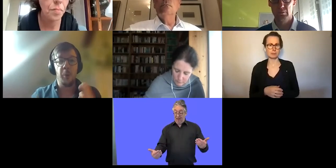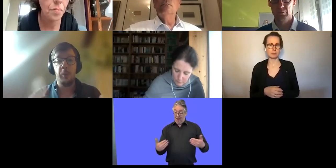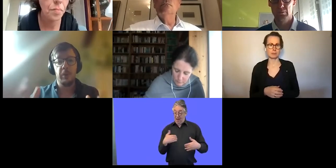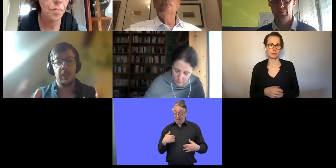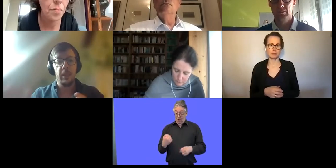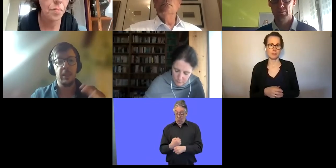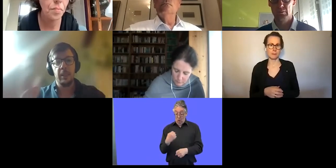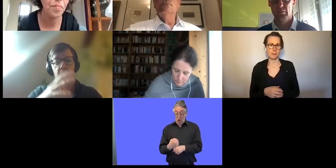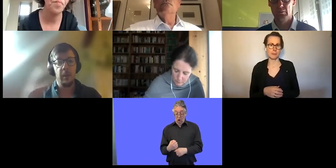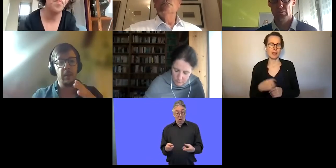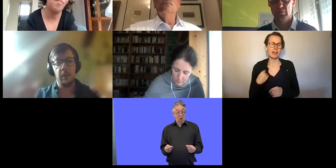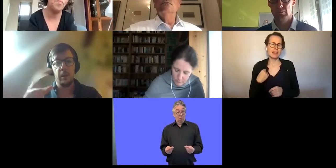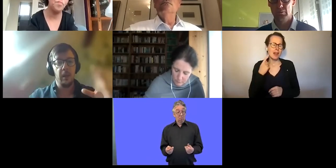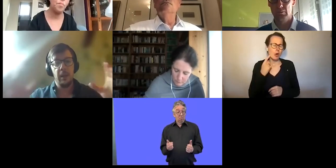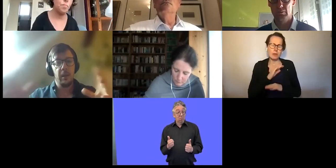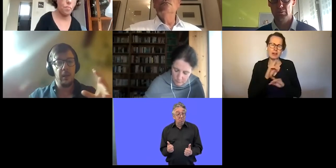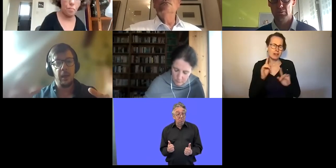halt für Menschen mit Behinderungen.